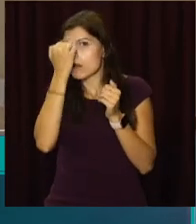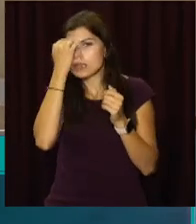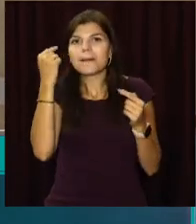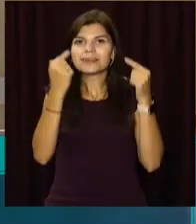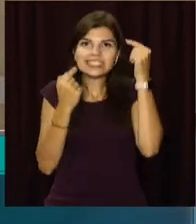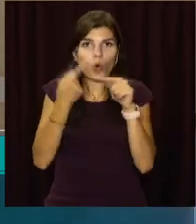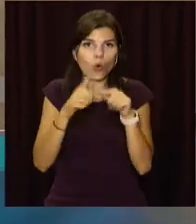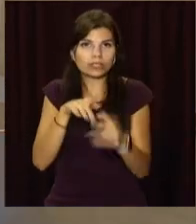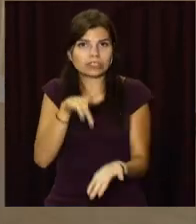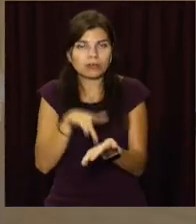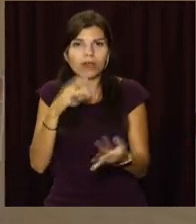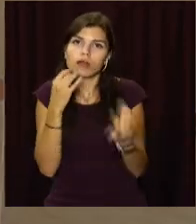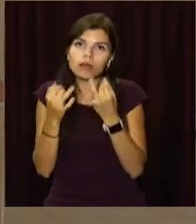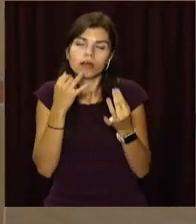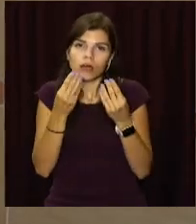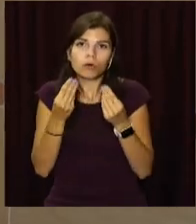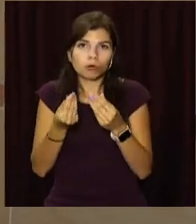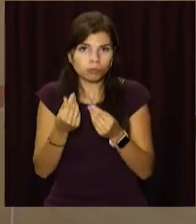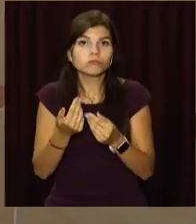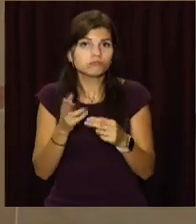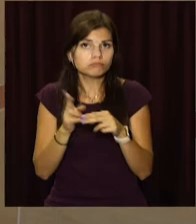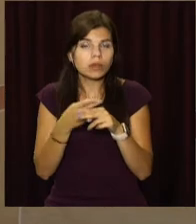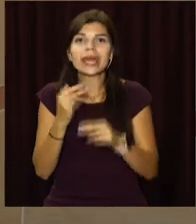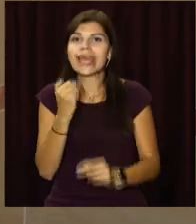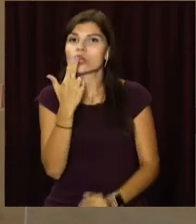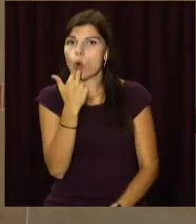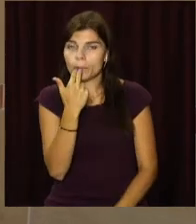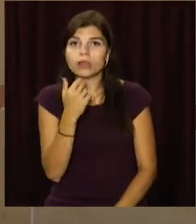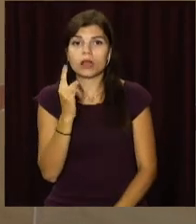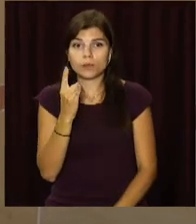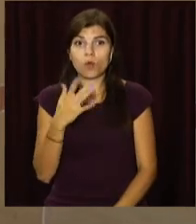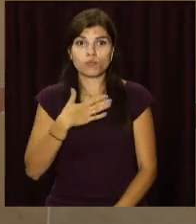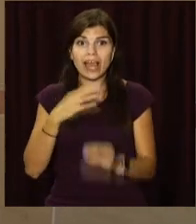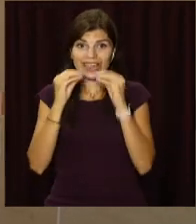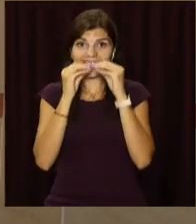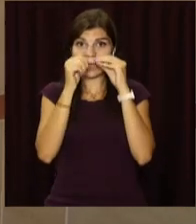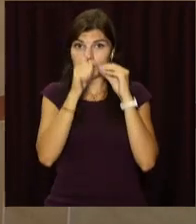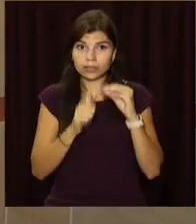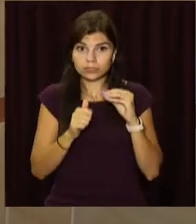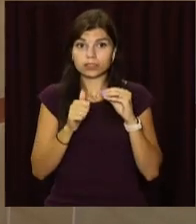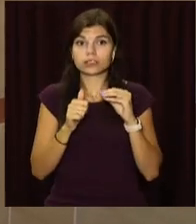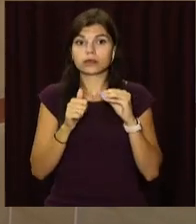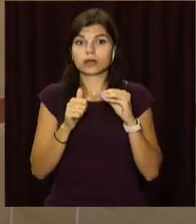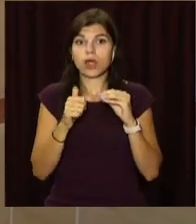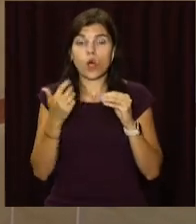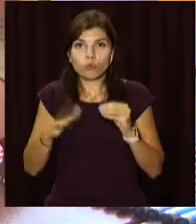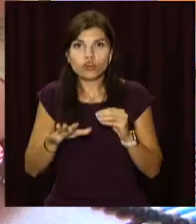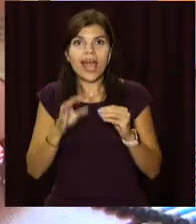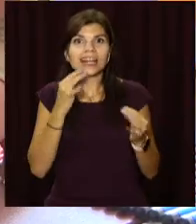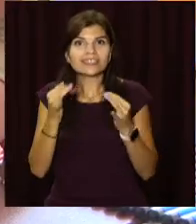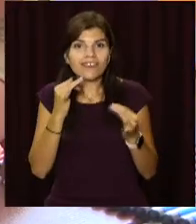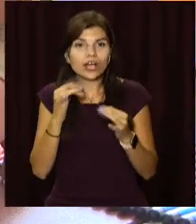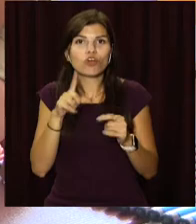вже логопедам, от дитина мій 10 місяців вже розмовляють, що його можуть зрозуміти діти, взрослі.